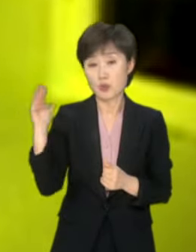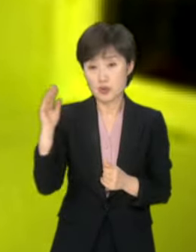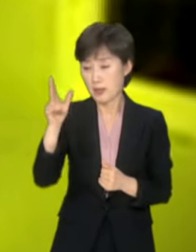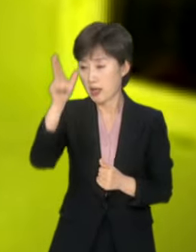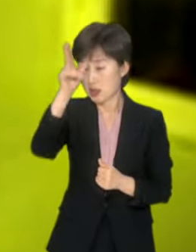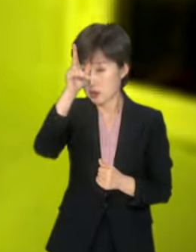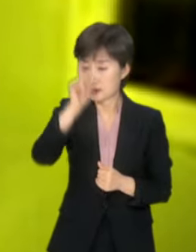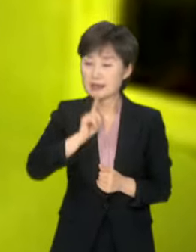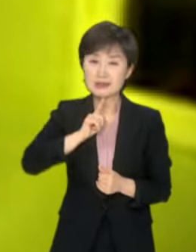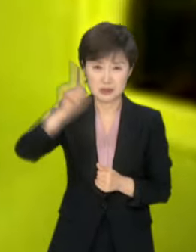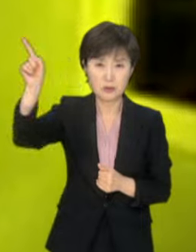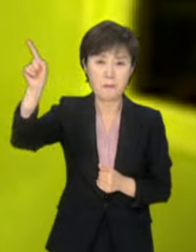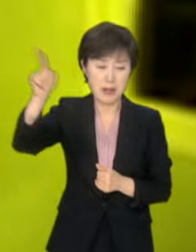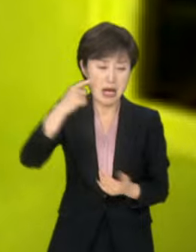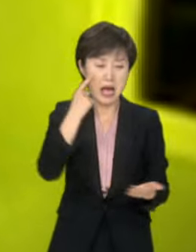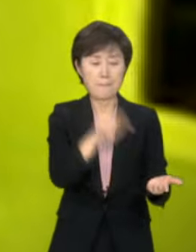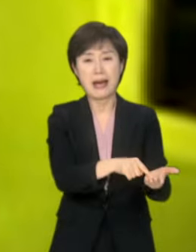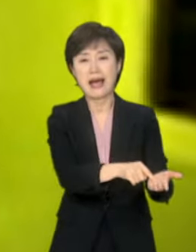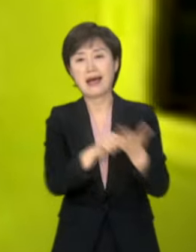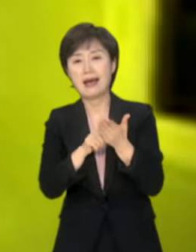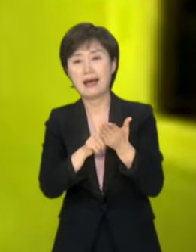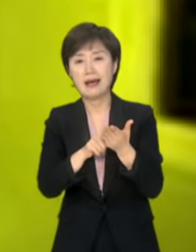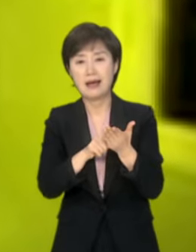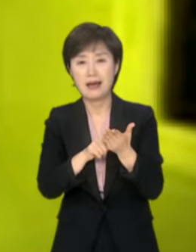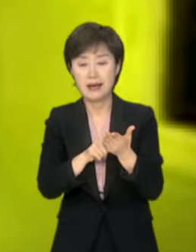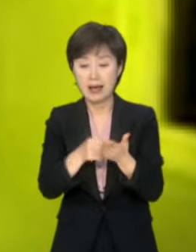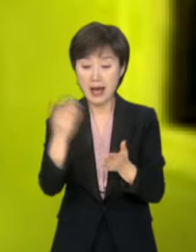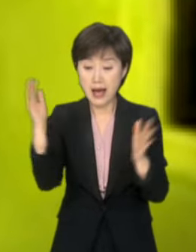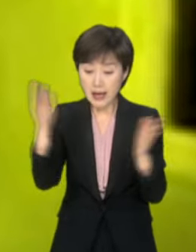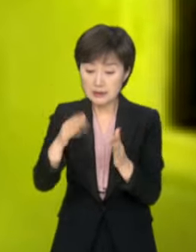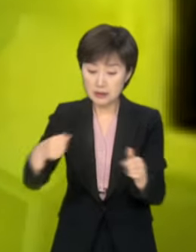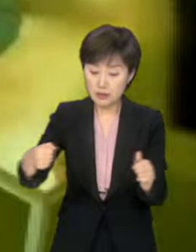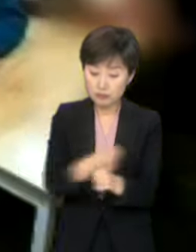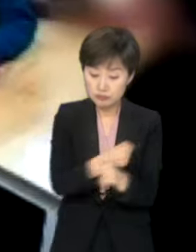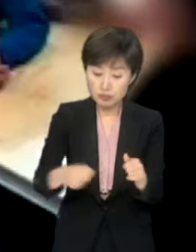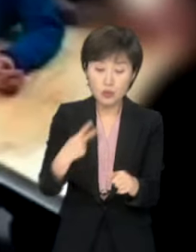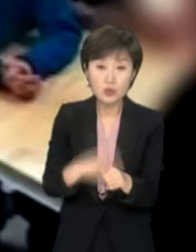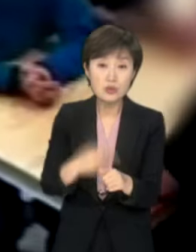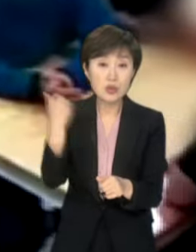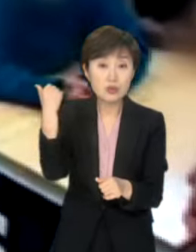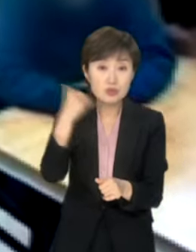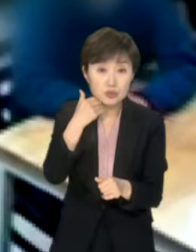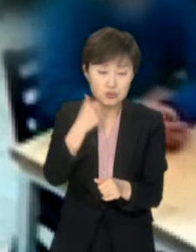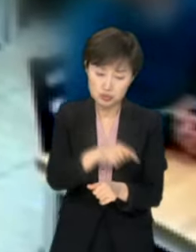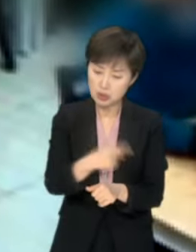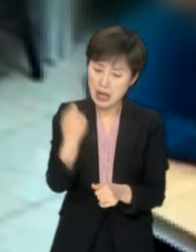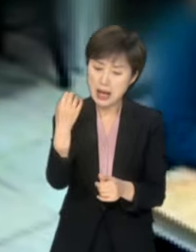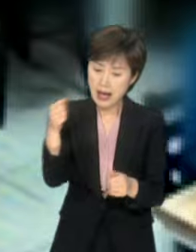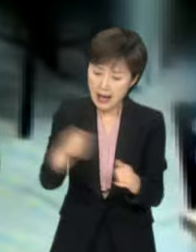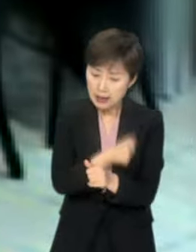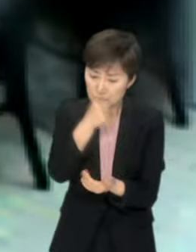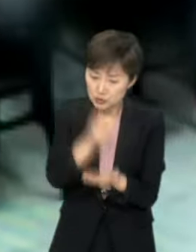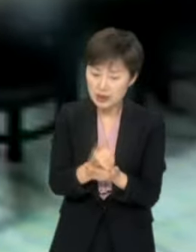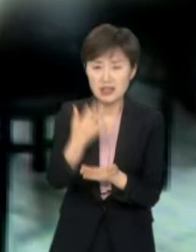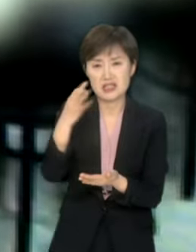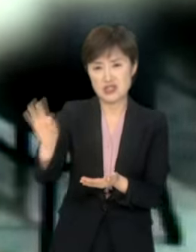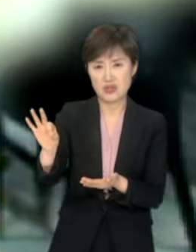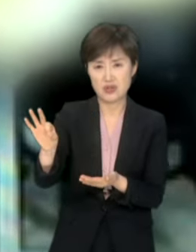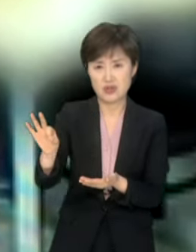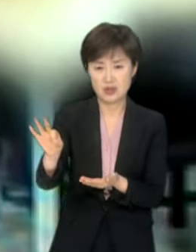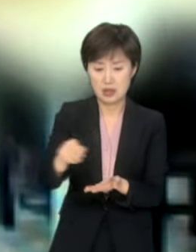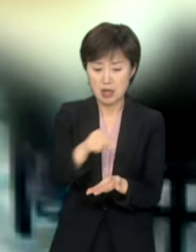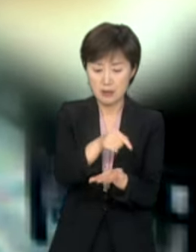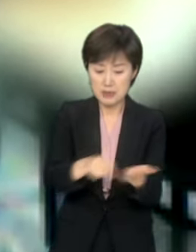경찰에 신고되면 드러났는데 아이들을 때린 교사들은 학대 혐의가 인정됐지만 피해자들이